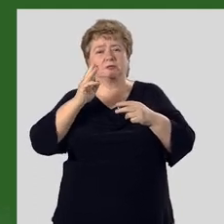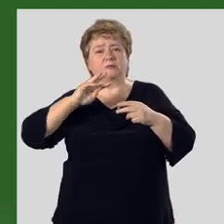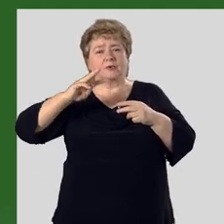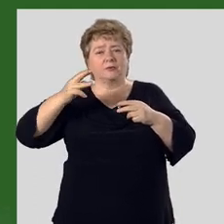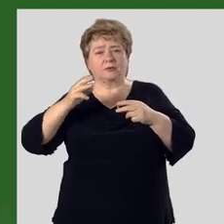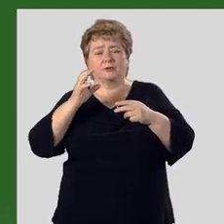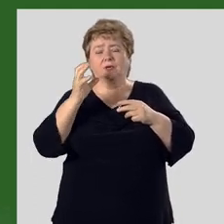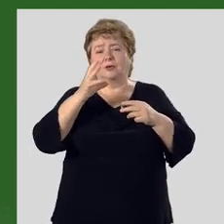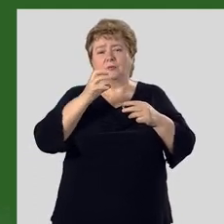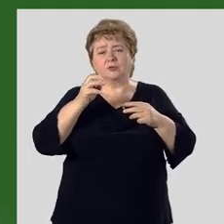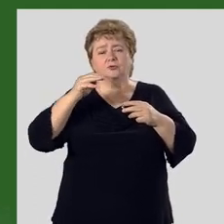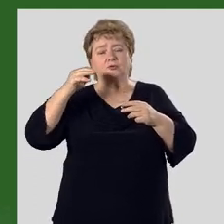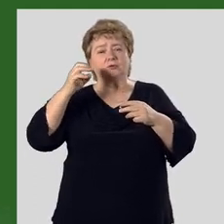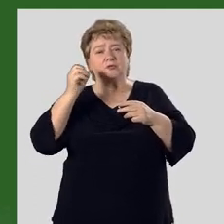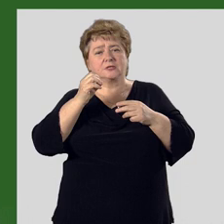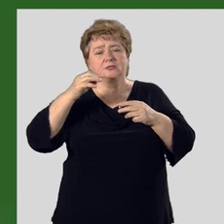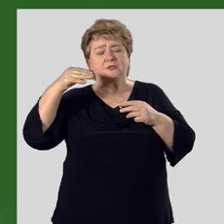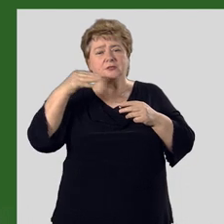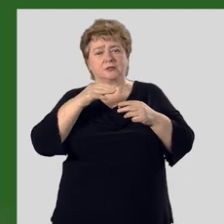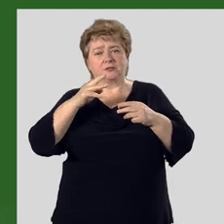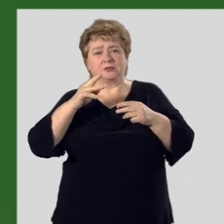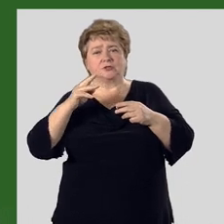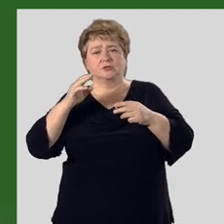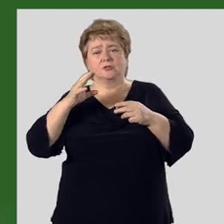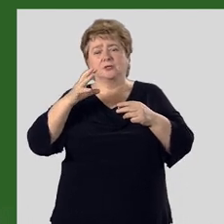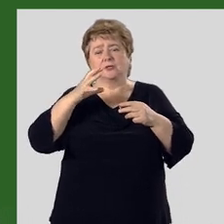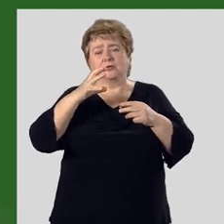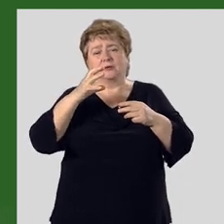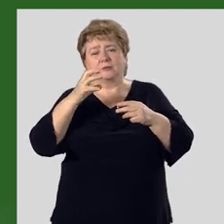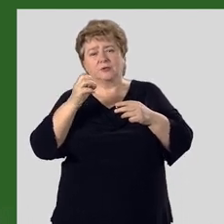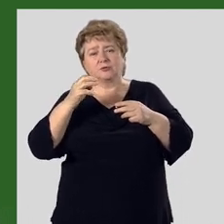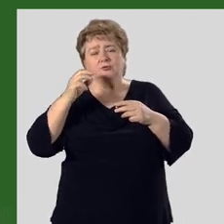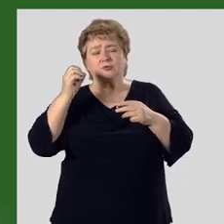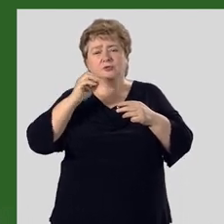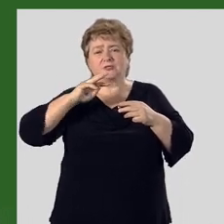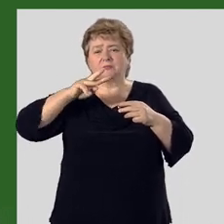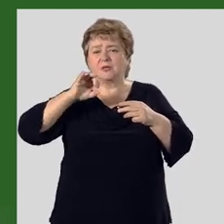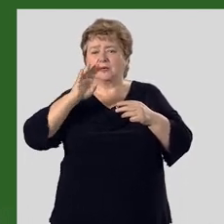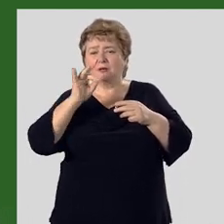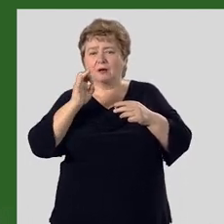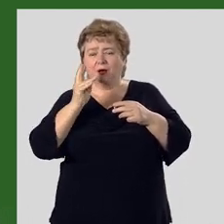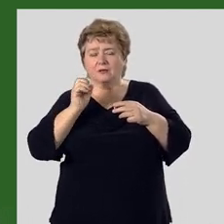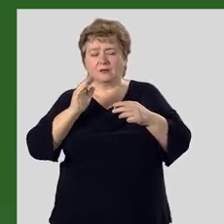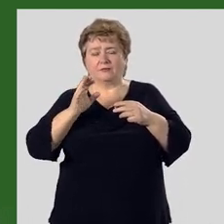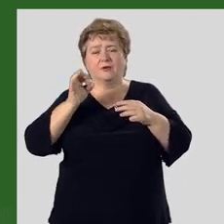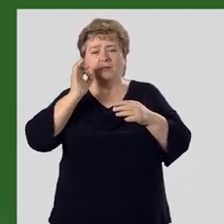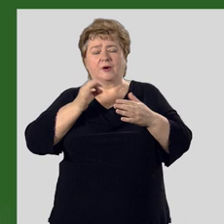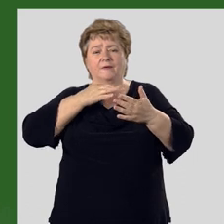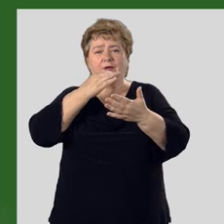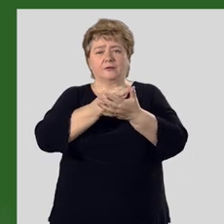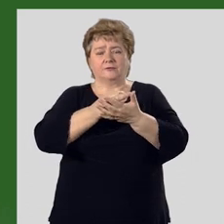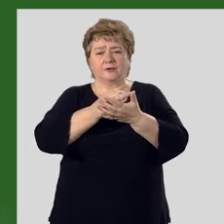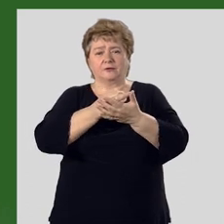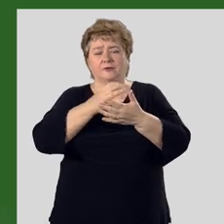километров, 510 тысяч квадратных километров, 510 миллиардов квадратных километров. Правильный